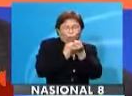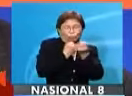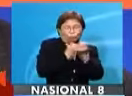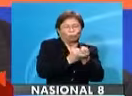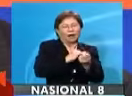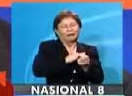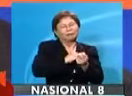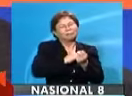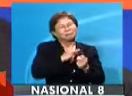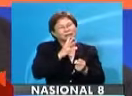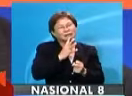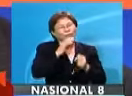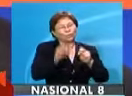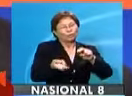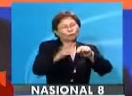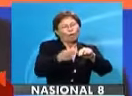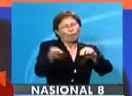buer